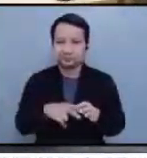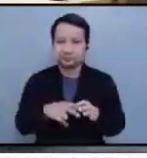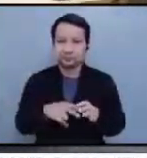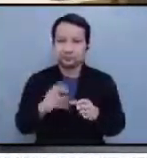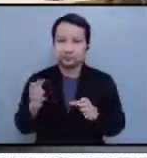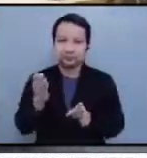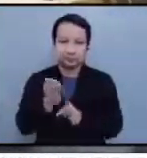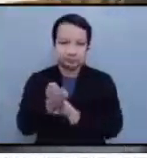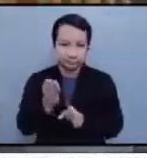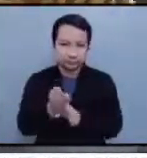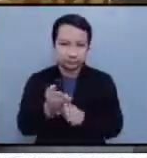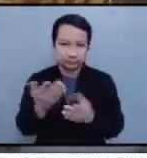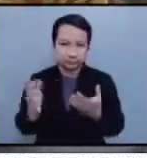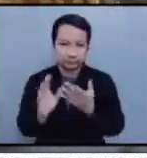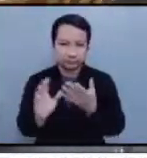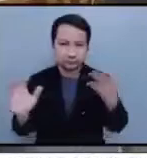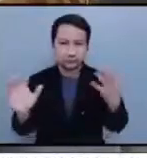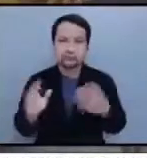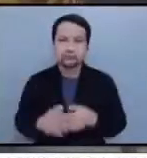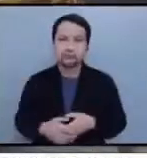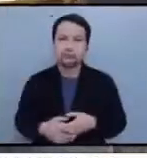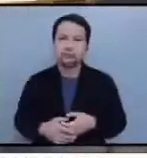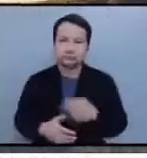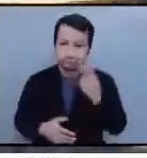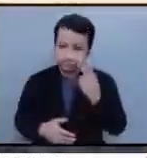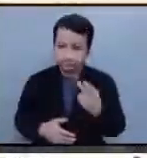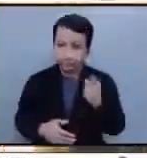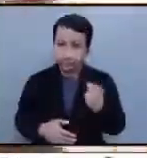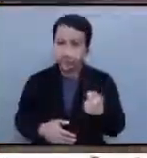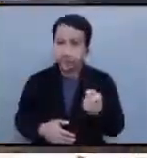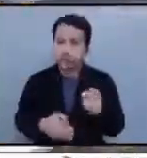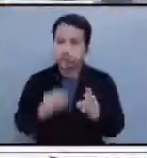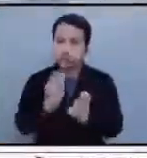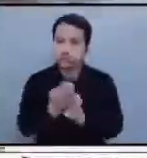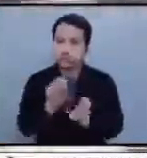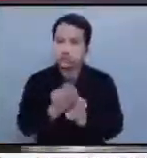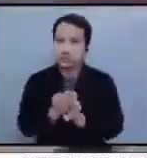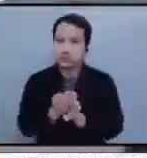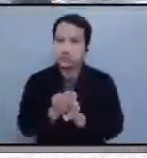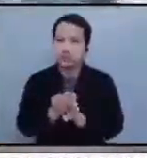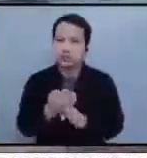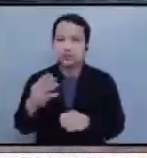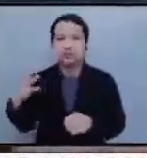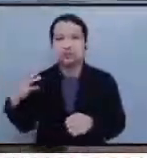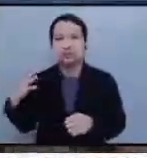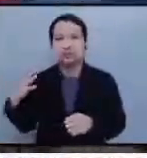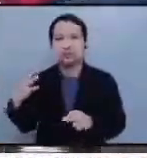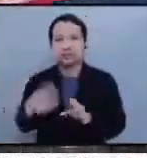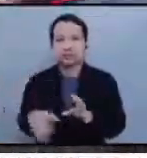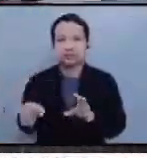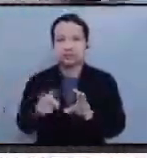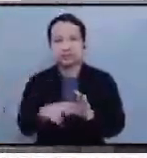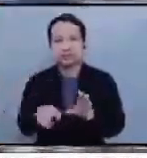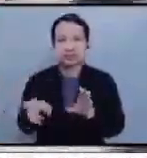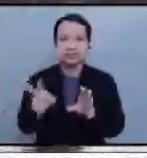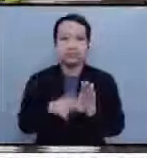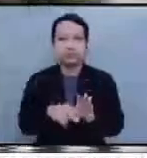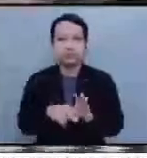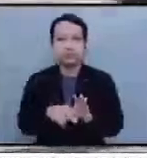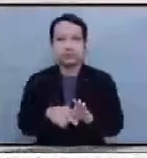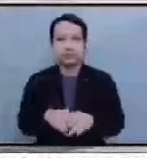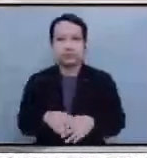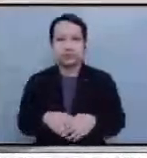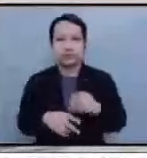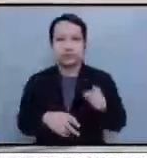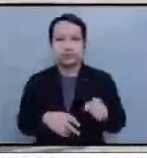bus. At makikita din natin ngayon na yung mga bus ay talagang naghihintay na makapagsakay. So sa